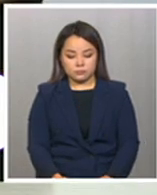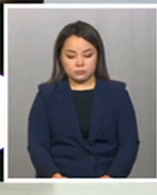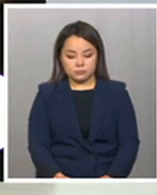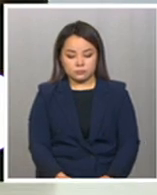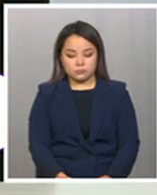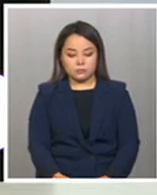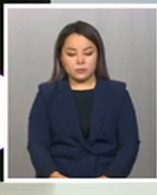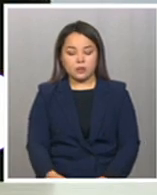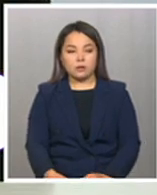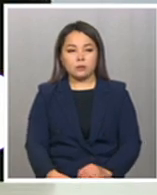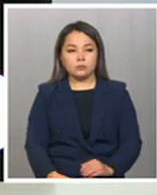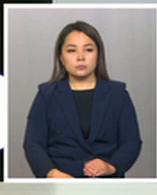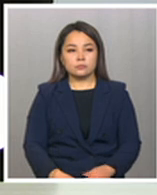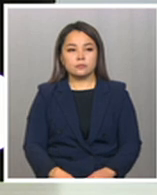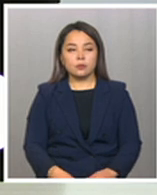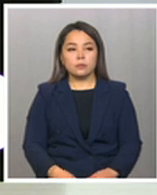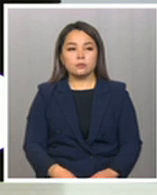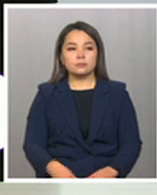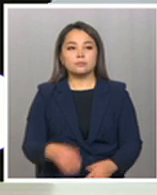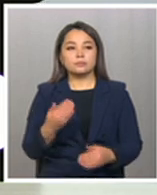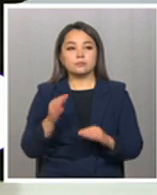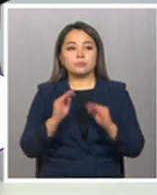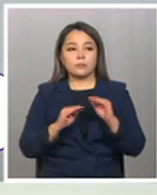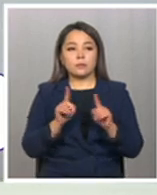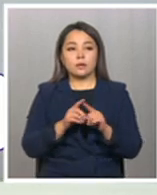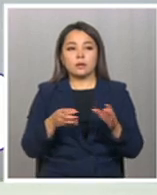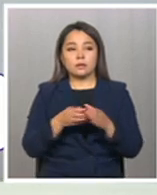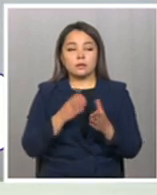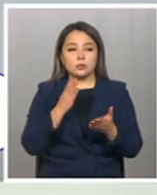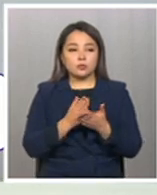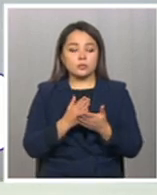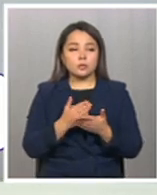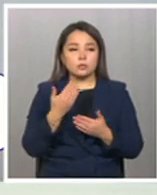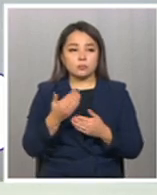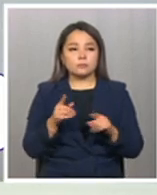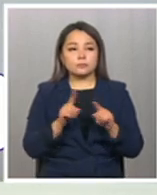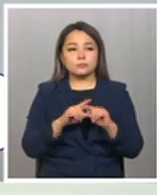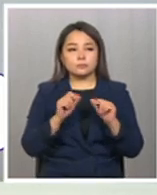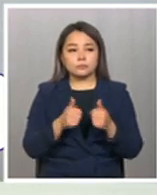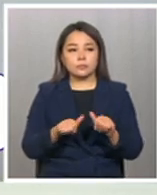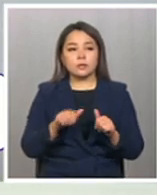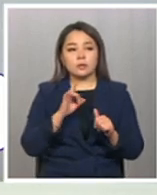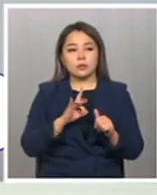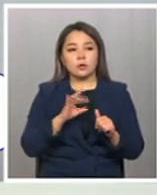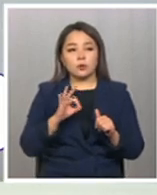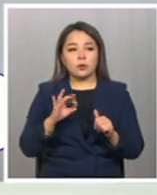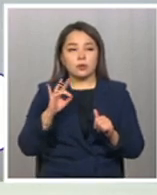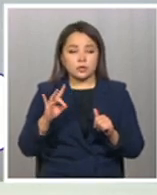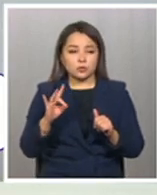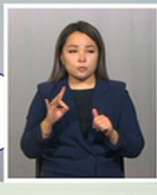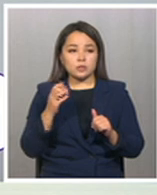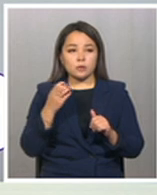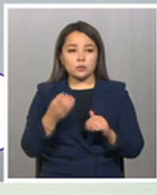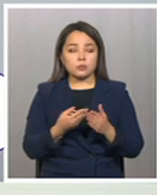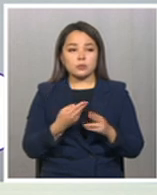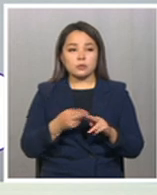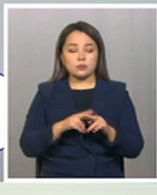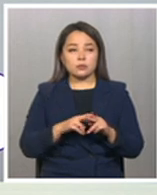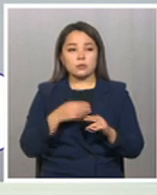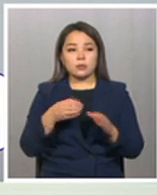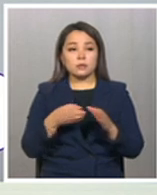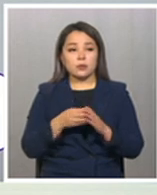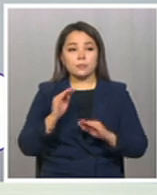Жай эфирлерді одан әрі жалғастырайық. Қарап отырсаңыздар, яғни формуласы ROR'. Бұл жерде